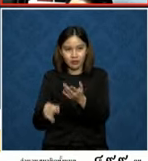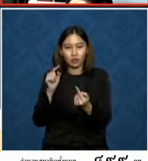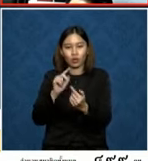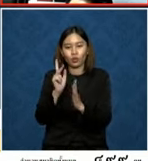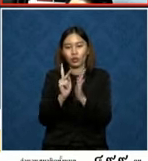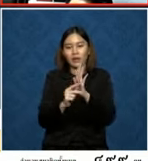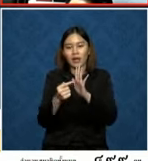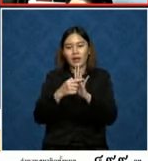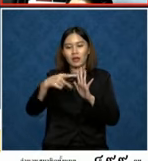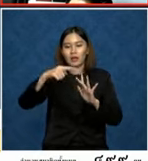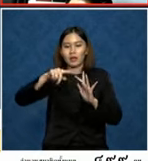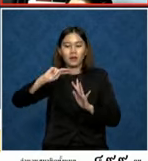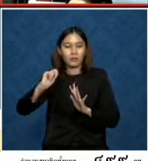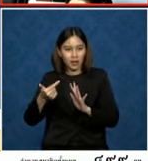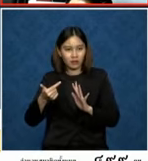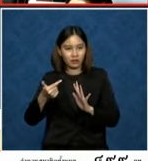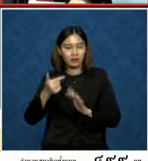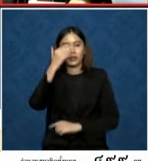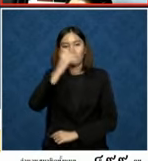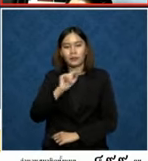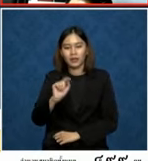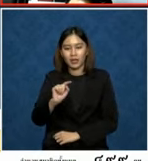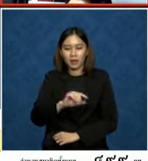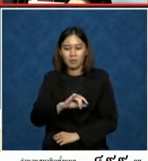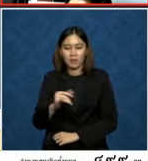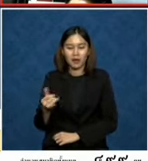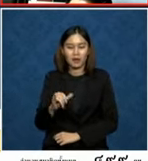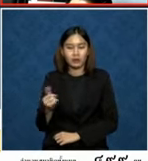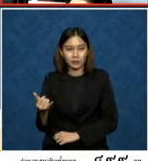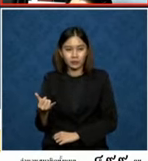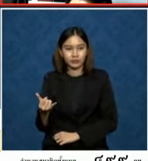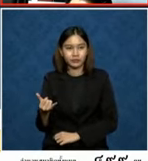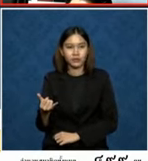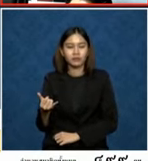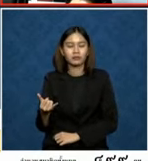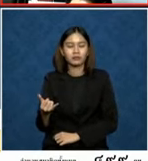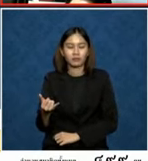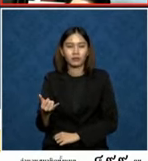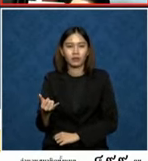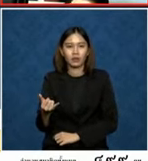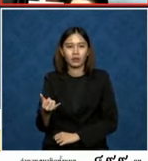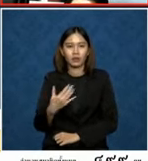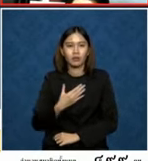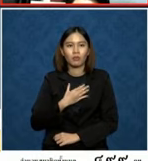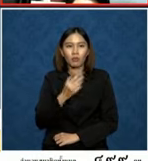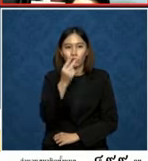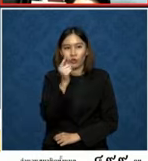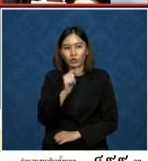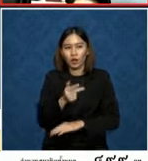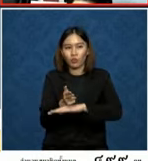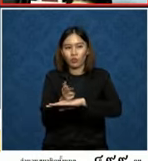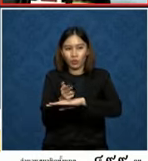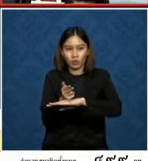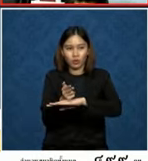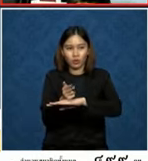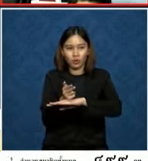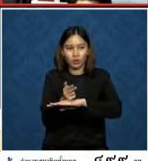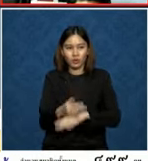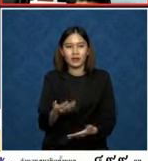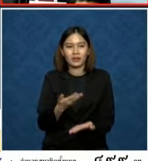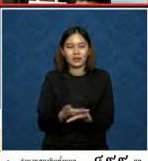งเพราะบางครั้งบางอย่างผมขอดูคลิปที่เรียกว่า